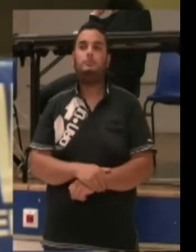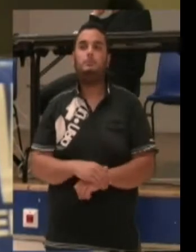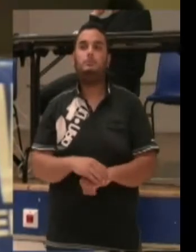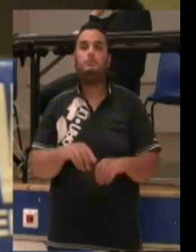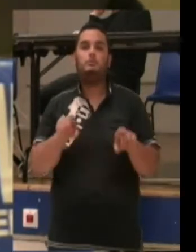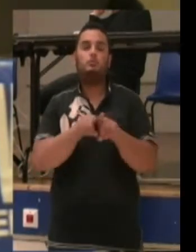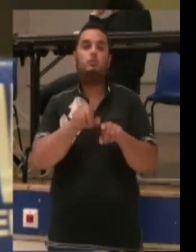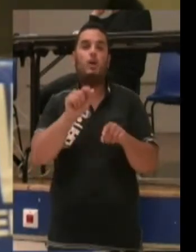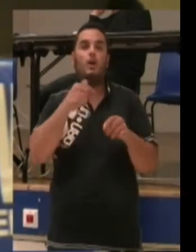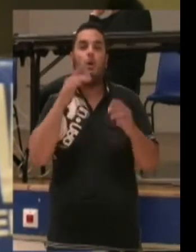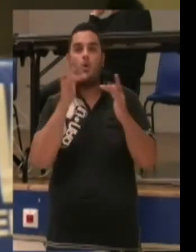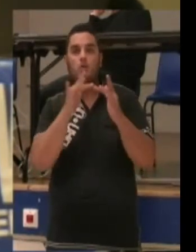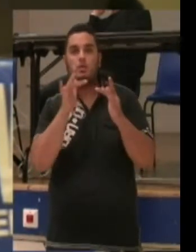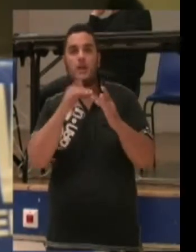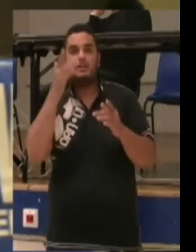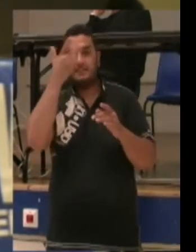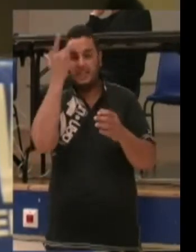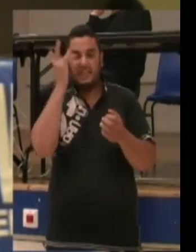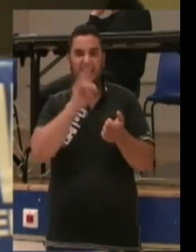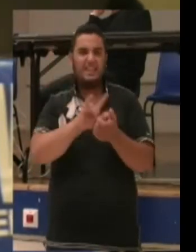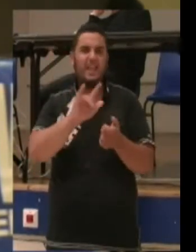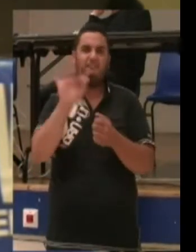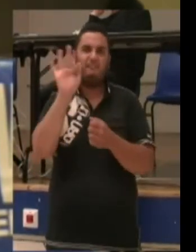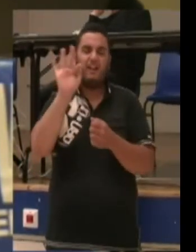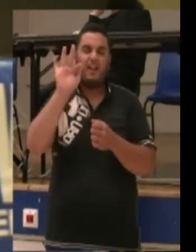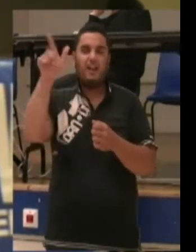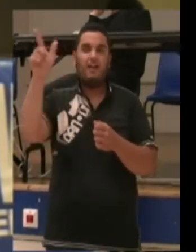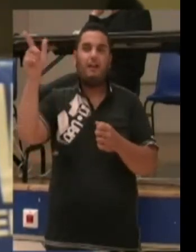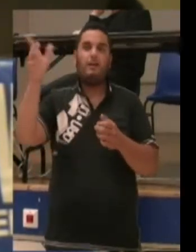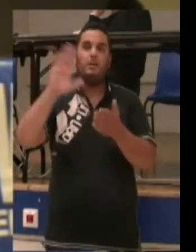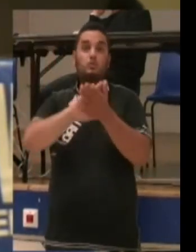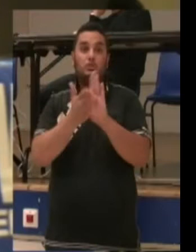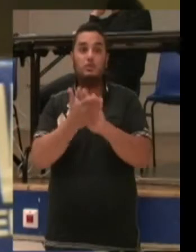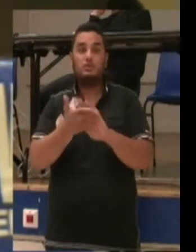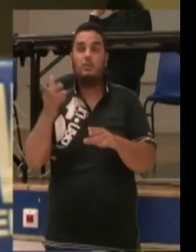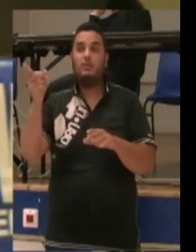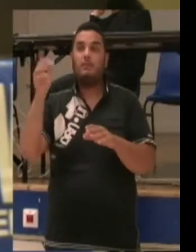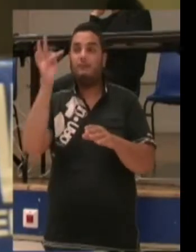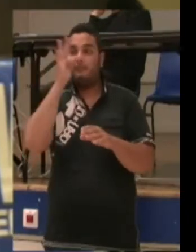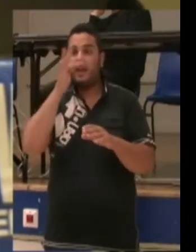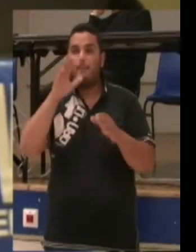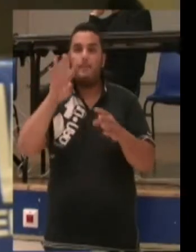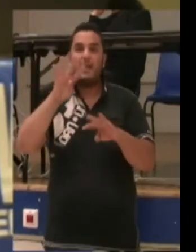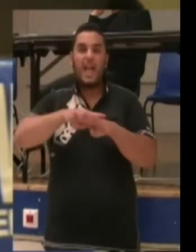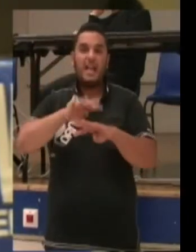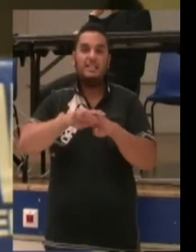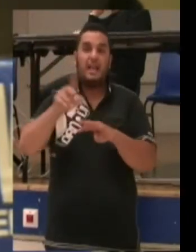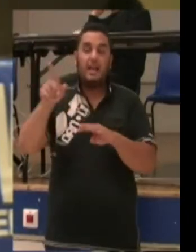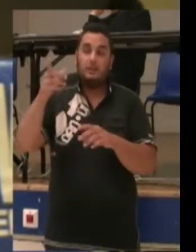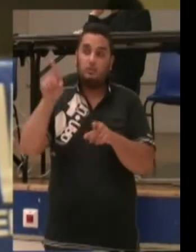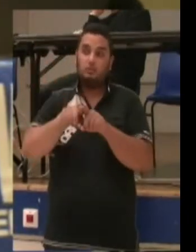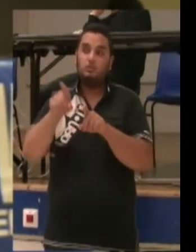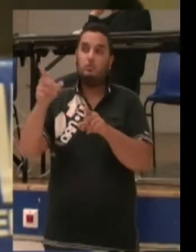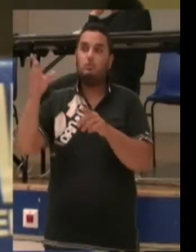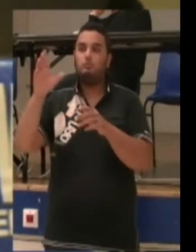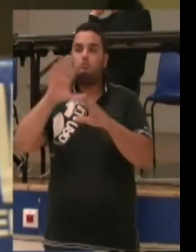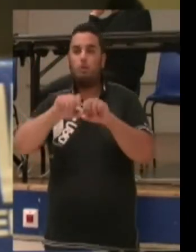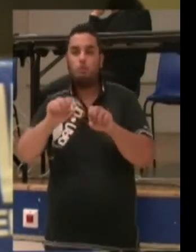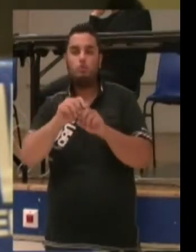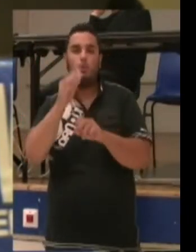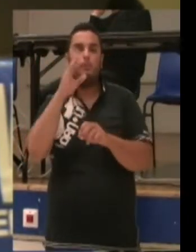avec des frères de Saint-Étienne qui ont une association qui s'appelle De la Ferme au Quartier, qui mettent à disposition des produits